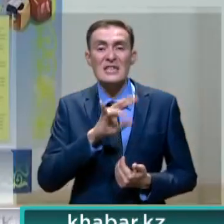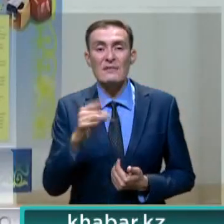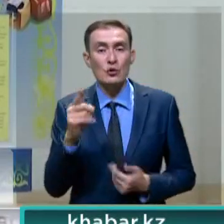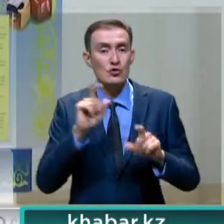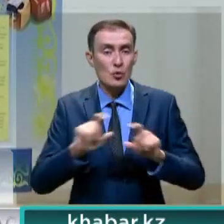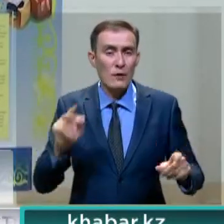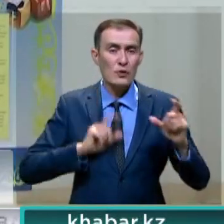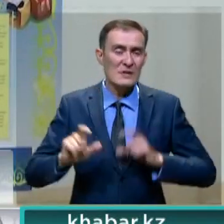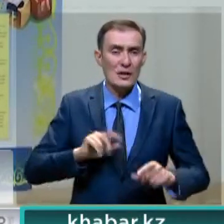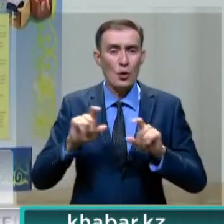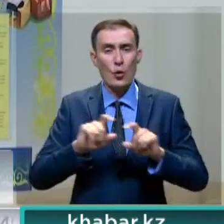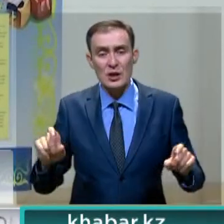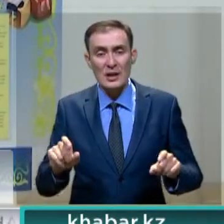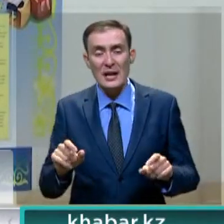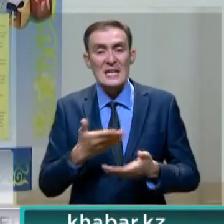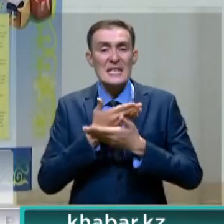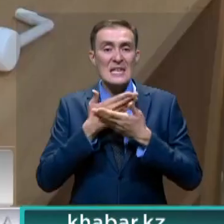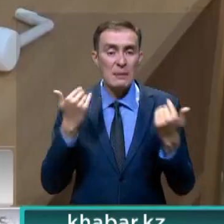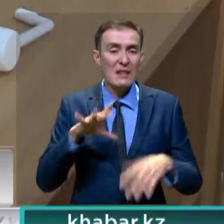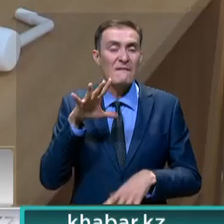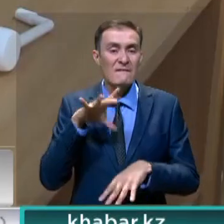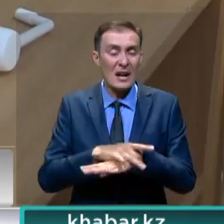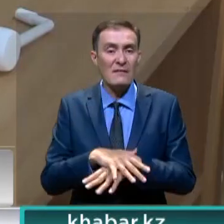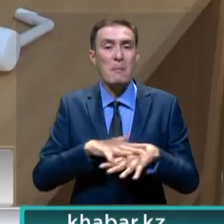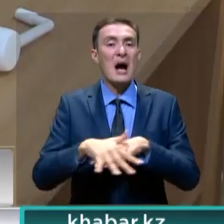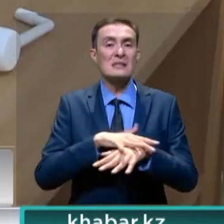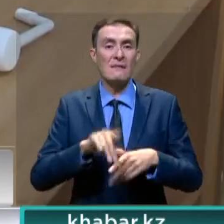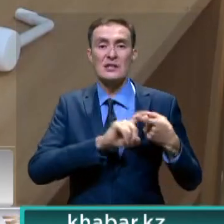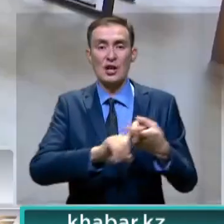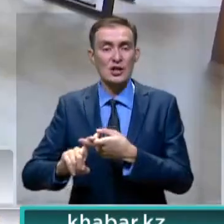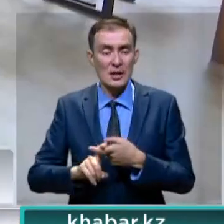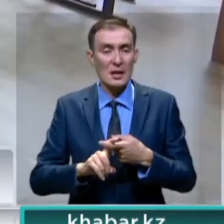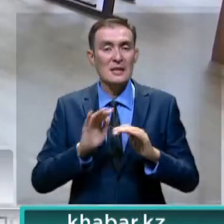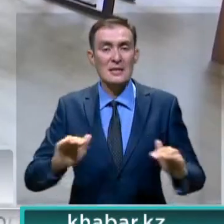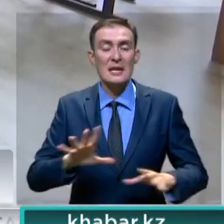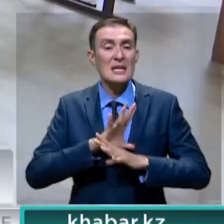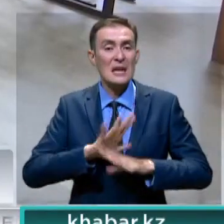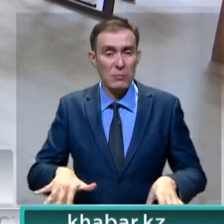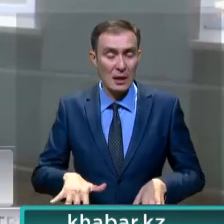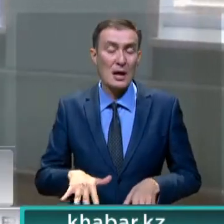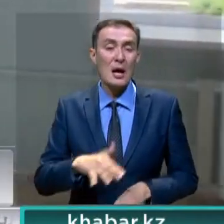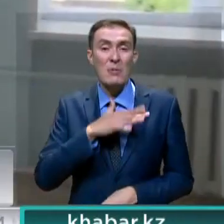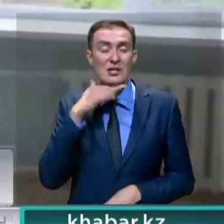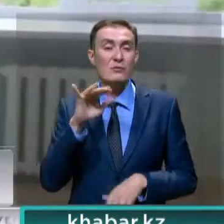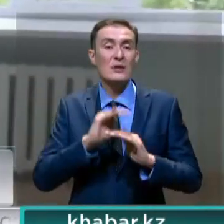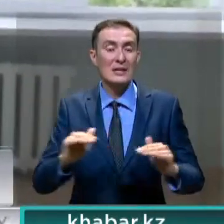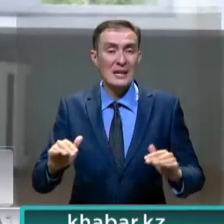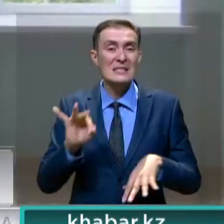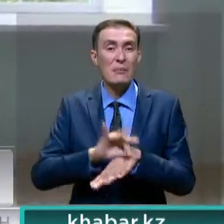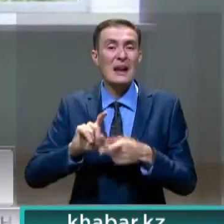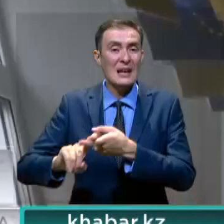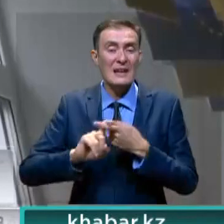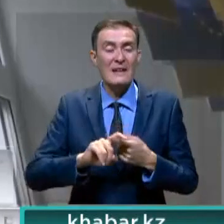школ, университетах и колледжах не фиксировались факты массового заражения учащихся. Большинство детей